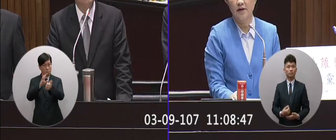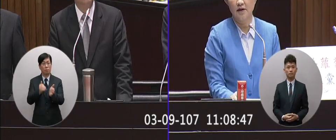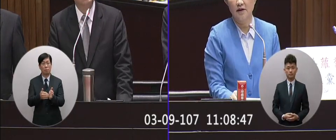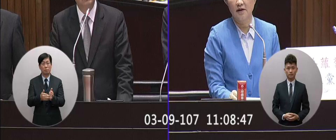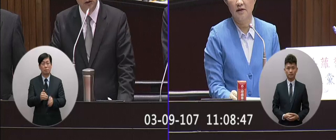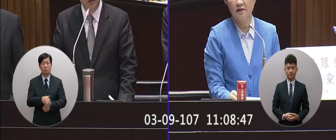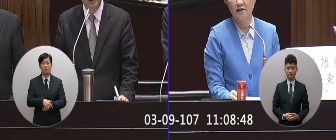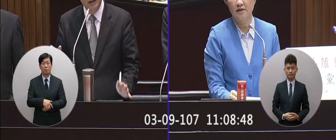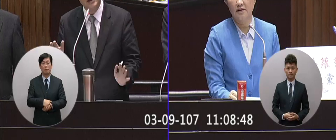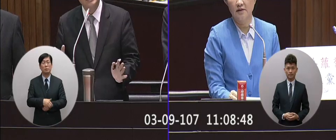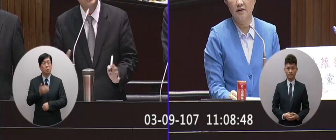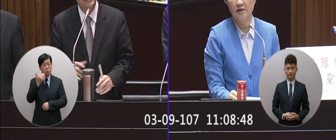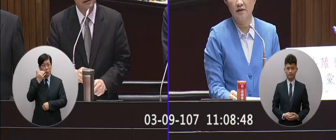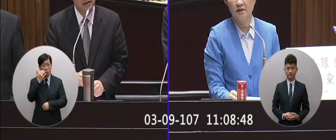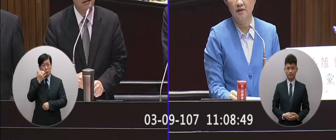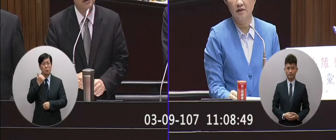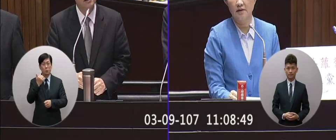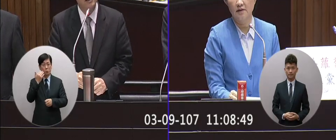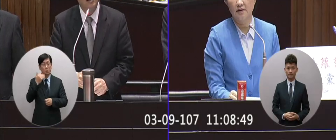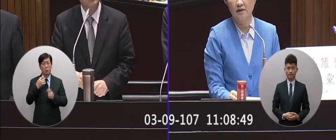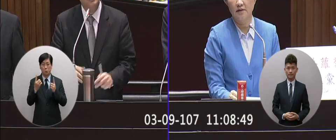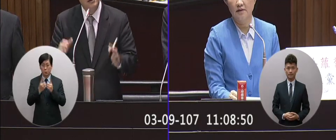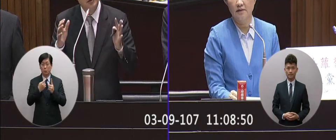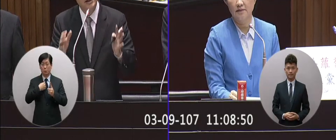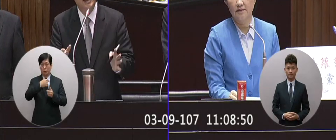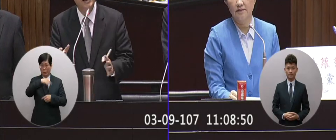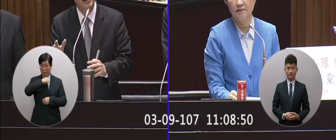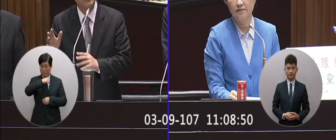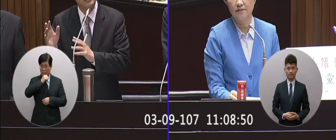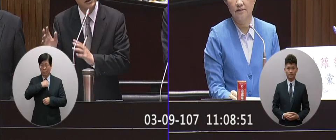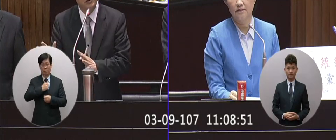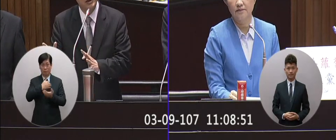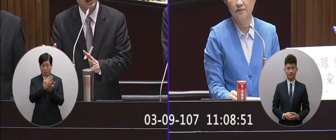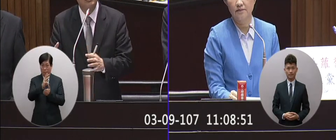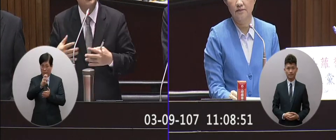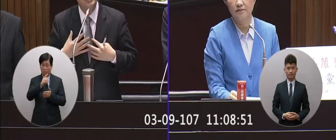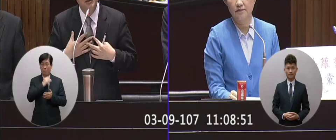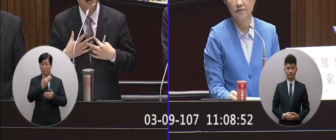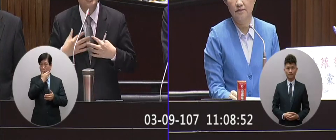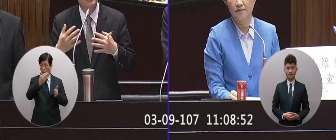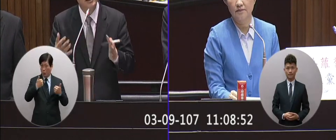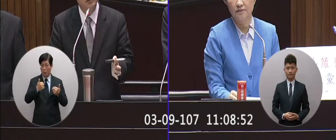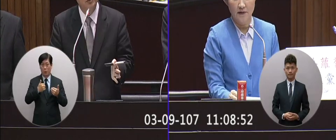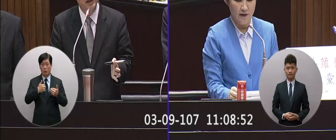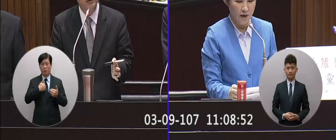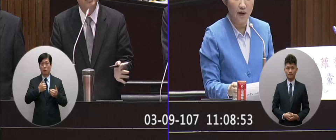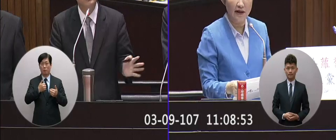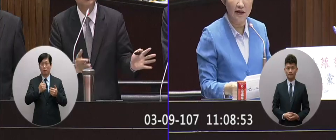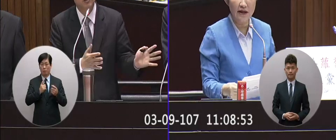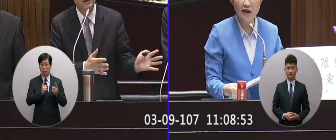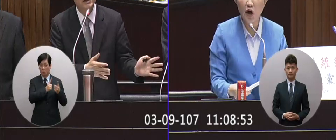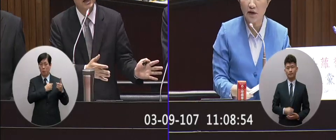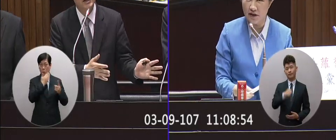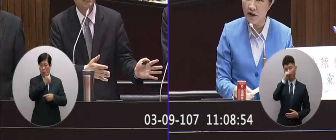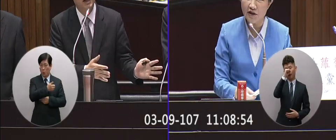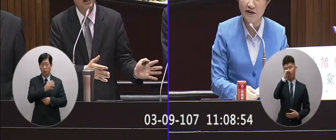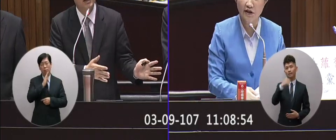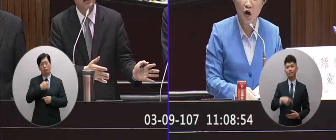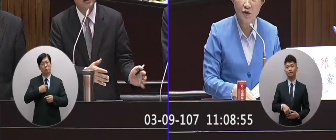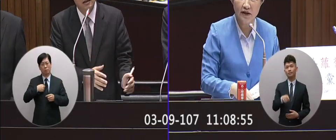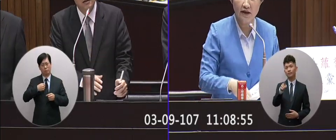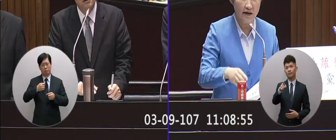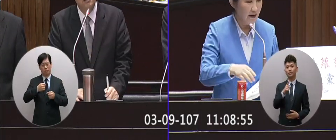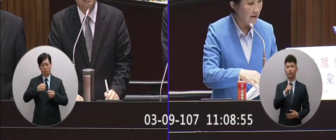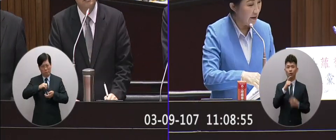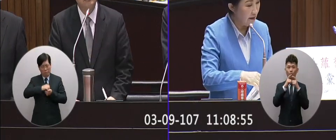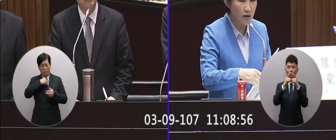报告了，就是说对于31项政策，是会台也好，是立中也好，行政院一定是严肃面对。我们下个礼拜， 你一直在